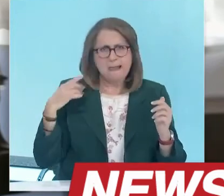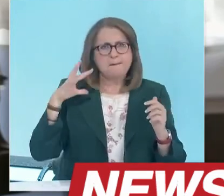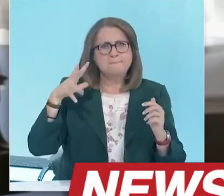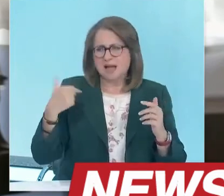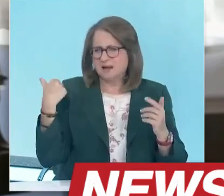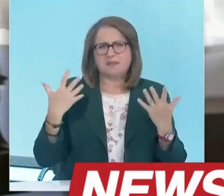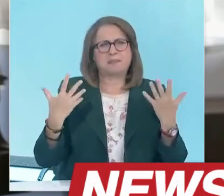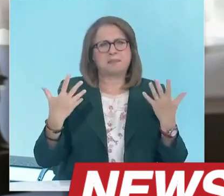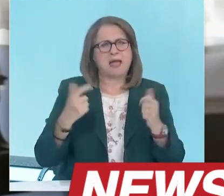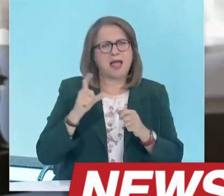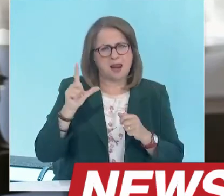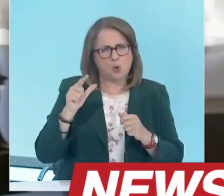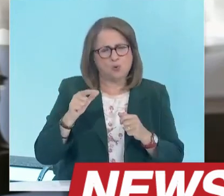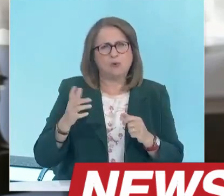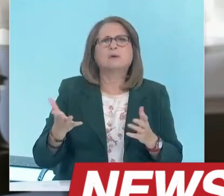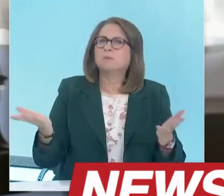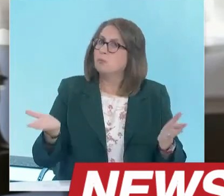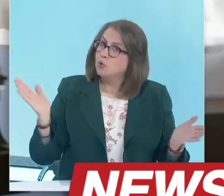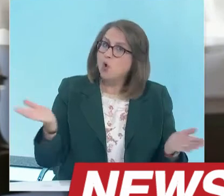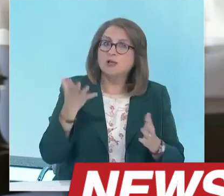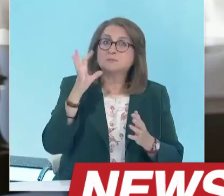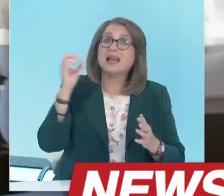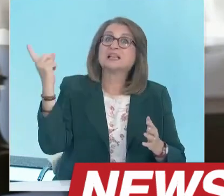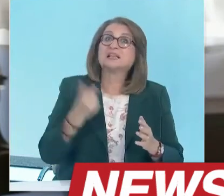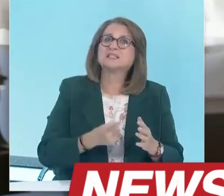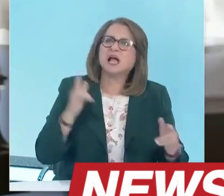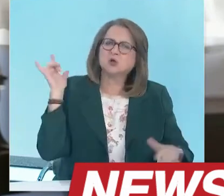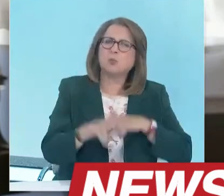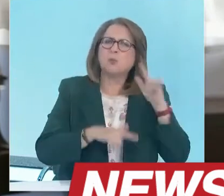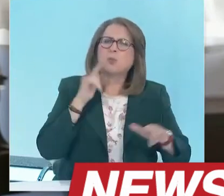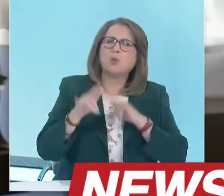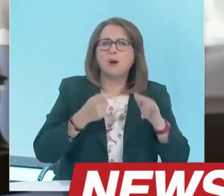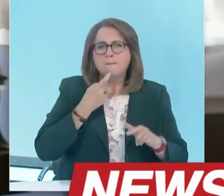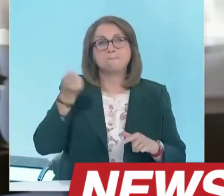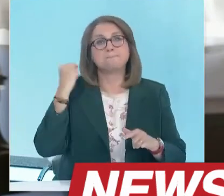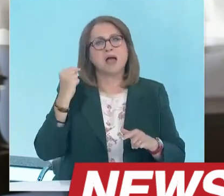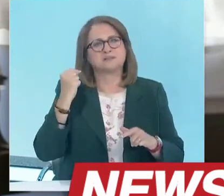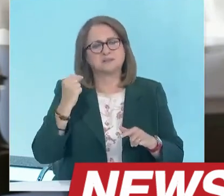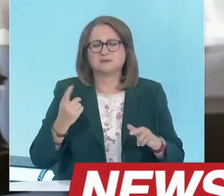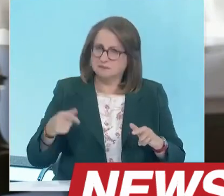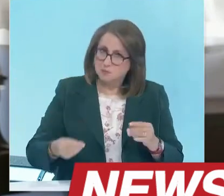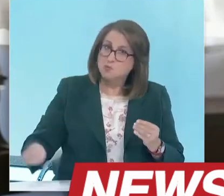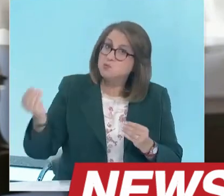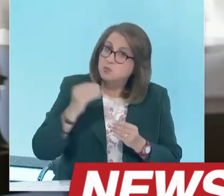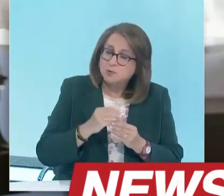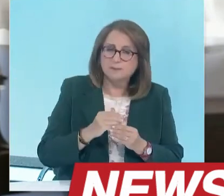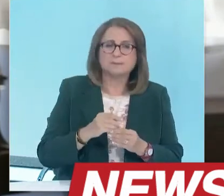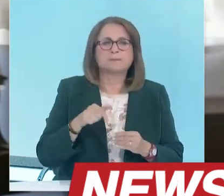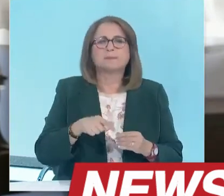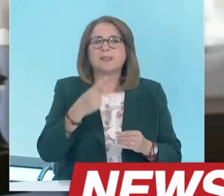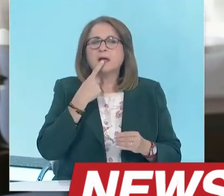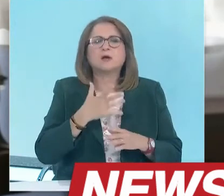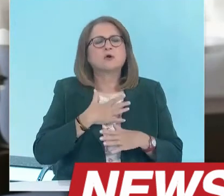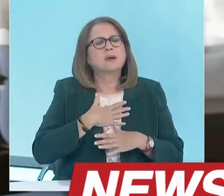Έχοντας όσοι δεν εμβολιάζονται αυτό το δικαίωμα, δεν θα οδηγήσουν τον τόπο σε καθολικές απαγορεύσεις. Ο κύριος Μητσοτάκης